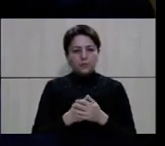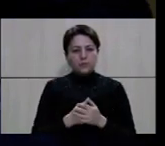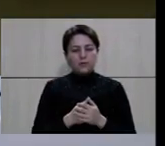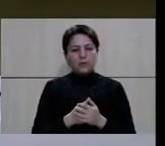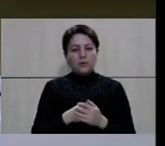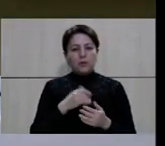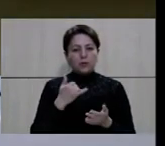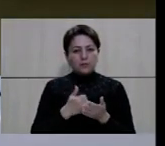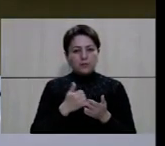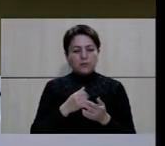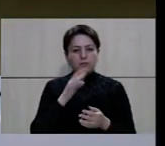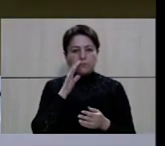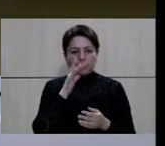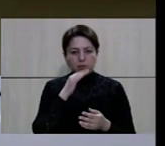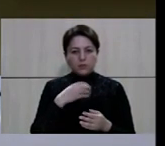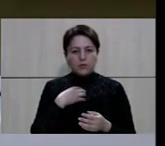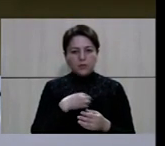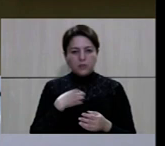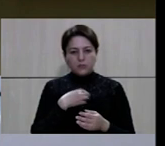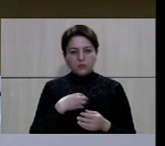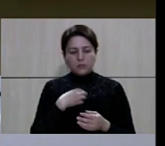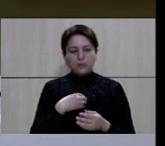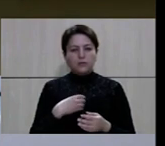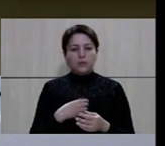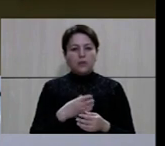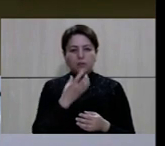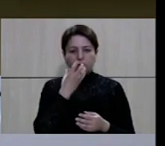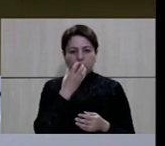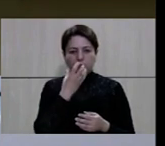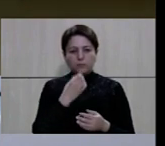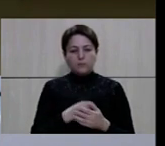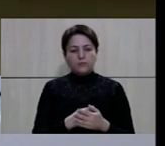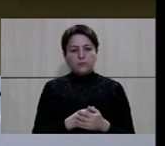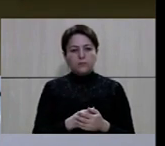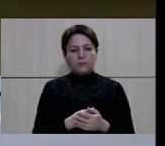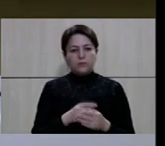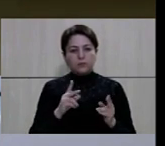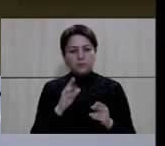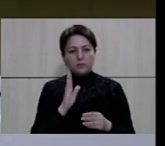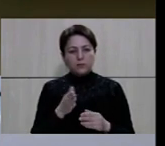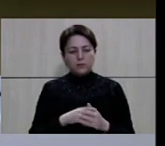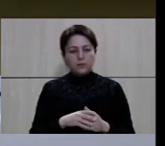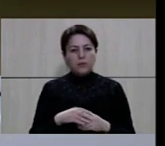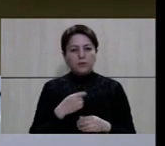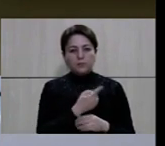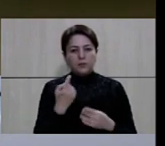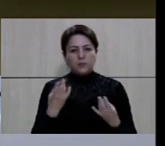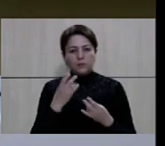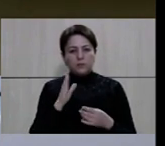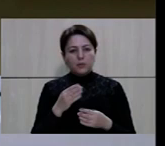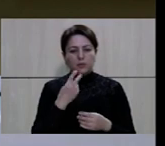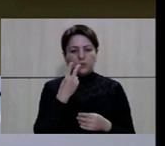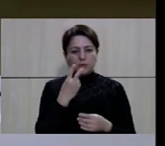kavsharlash jarayonini olib borishda eng asosiy qizib turuvchi qismimiz hisoblanadi. Bundan bizga kerak bo'ladi